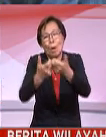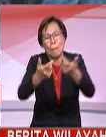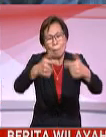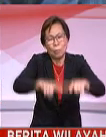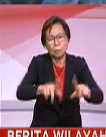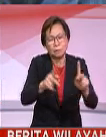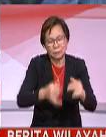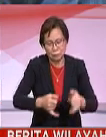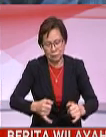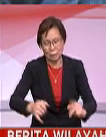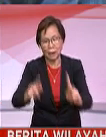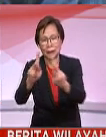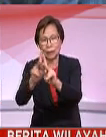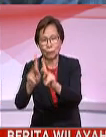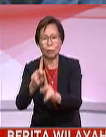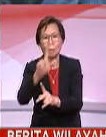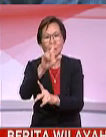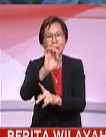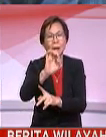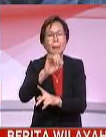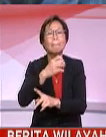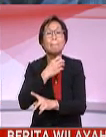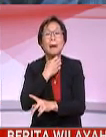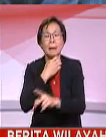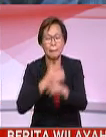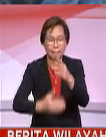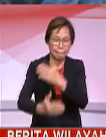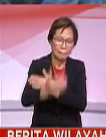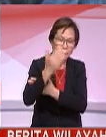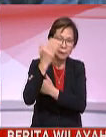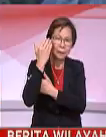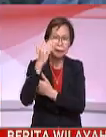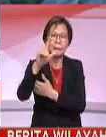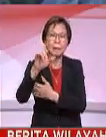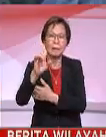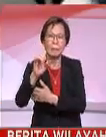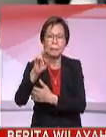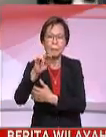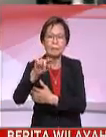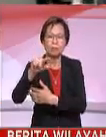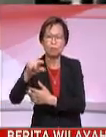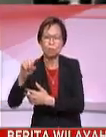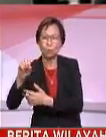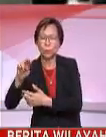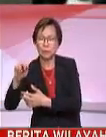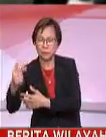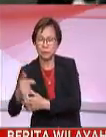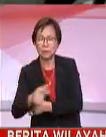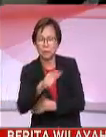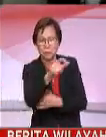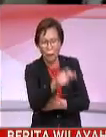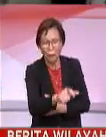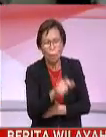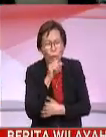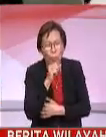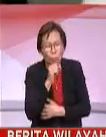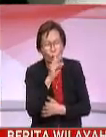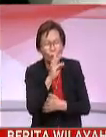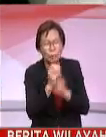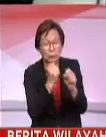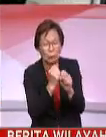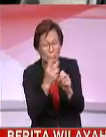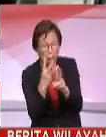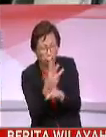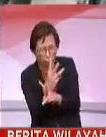Jalan Kampung Sumpitan, Lenggong, Perak pagi tadi. Mangsa berusia 60 tahun itu